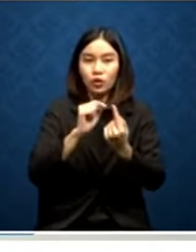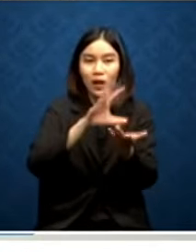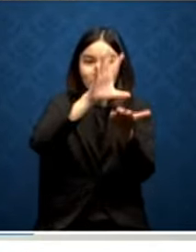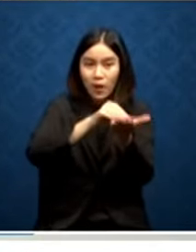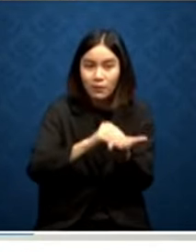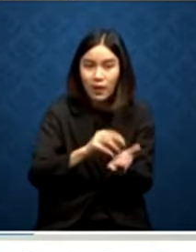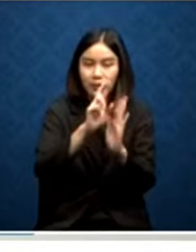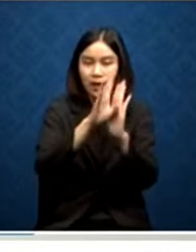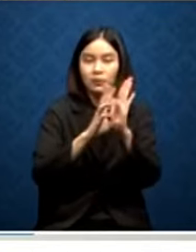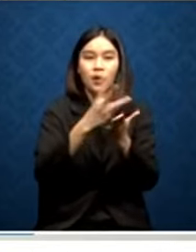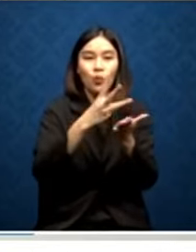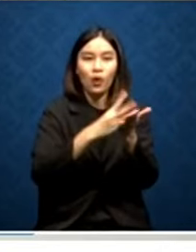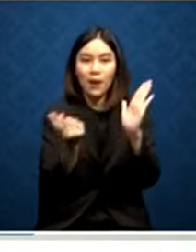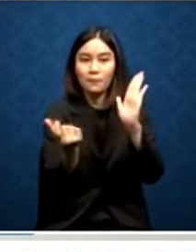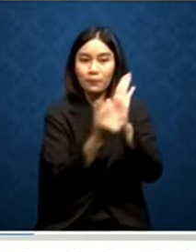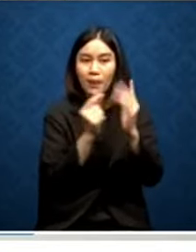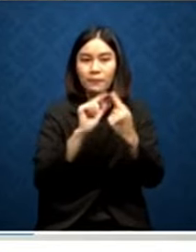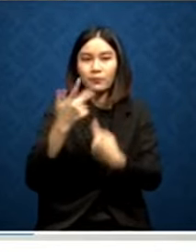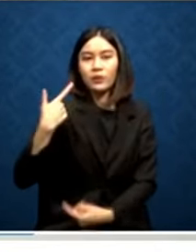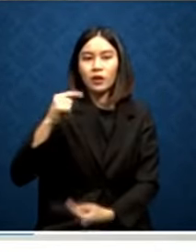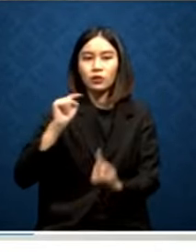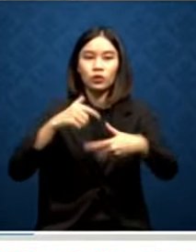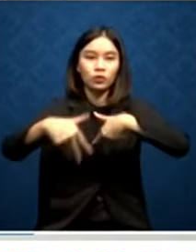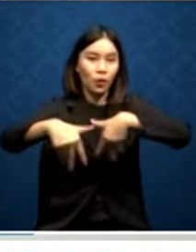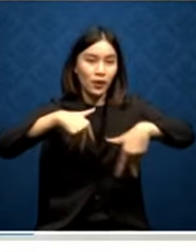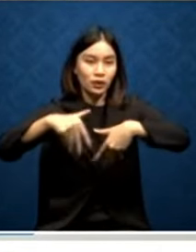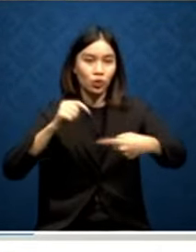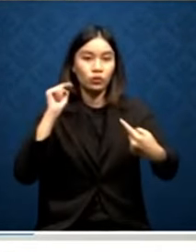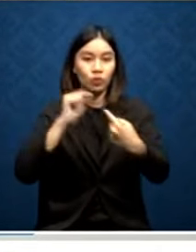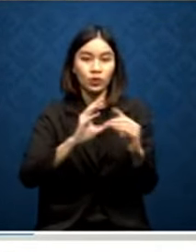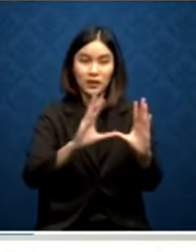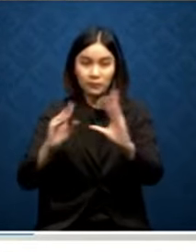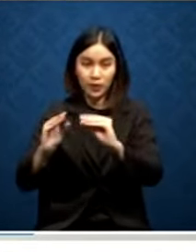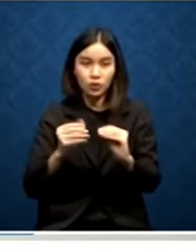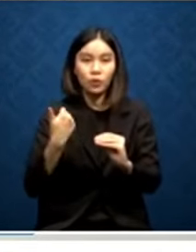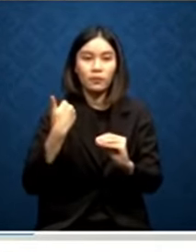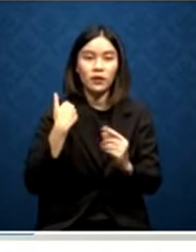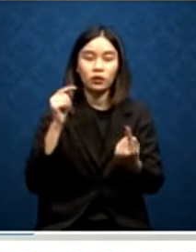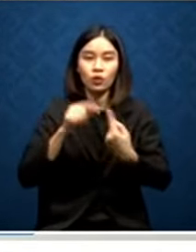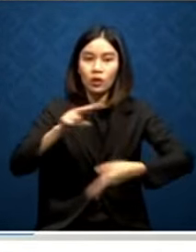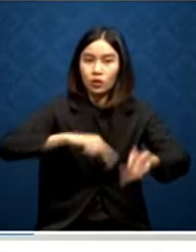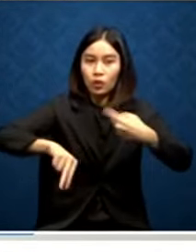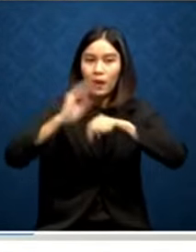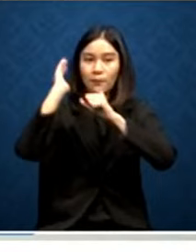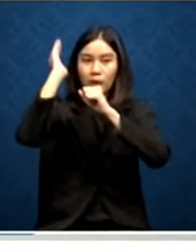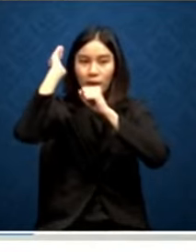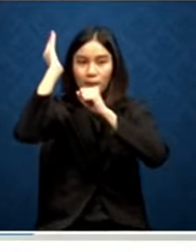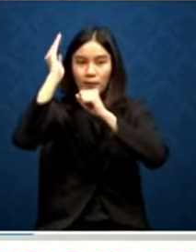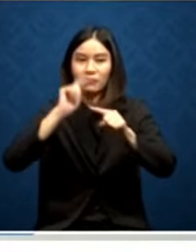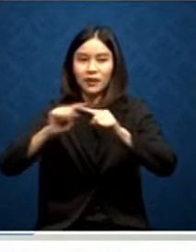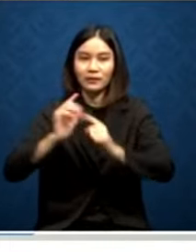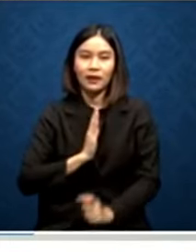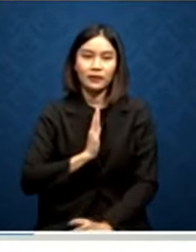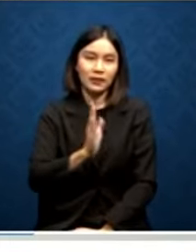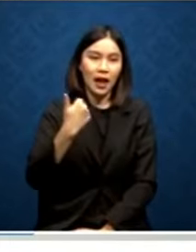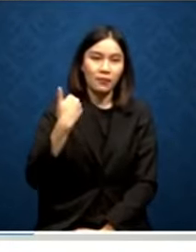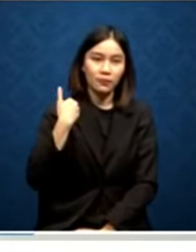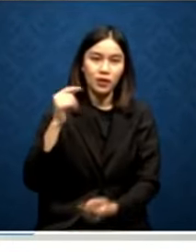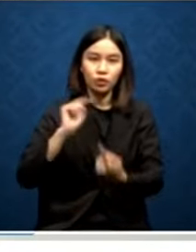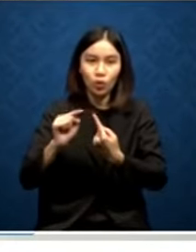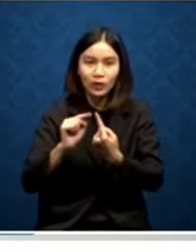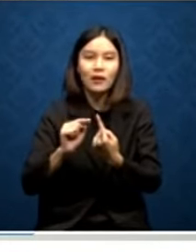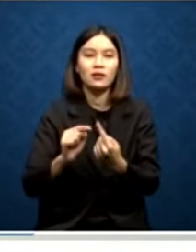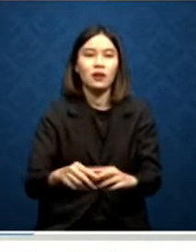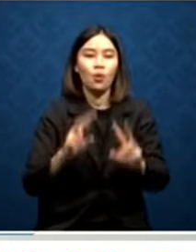ระเบียบวาระที่เป็นประโยชน์ต่อประชาชนเข้าสู่ที่ประชุมควบคุมการอภิปรายอย่างเป็นกลางให้อยู่ใน